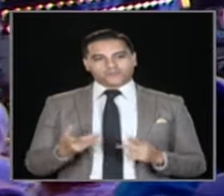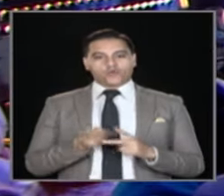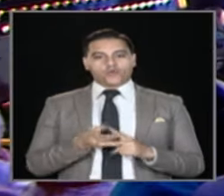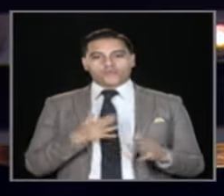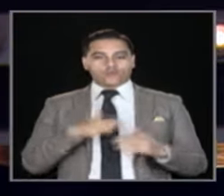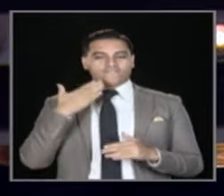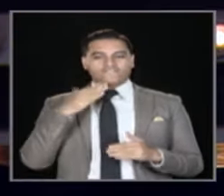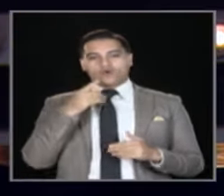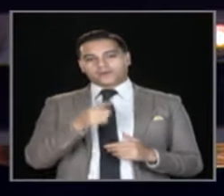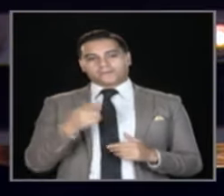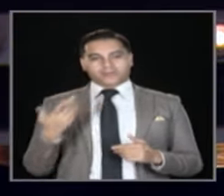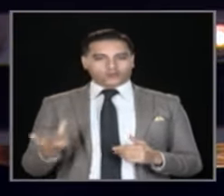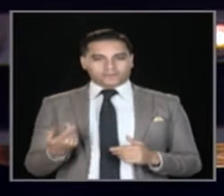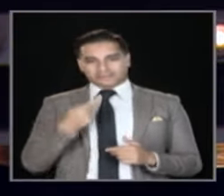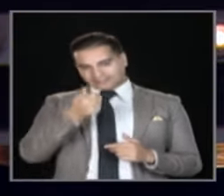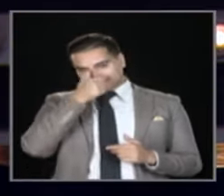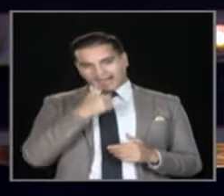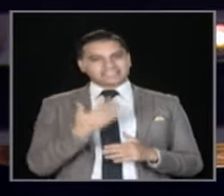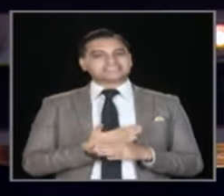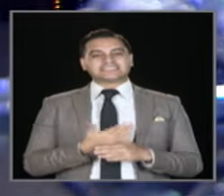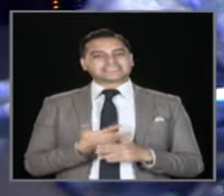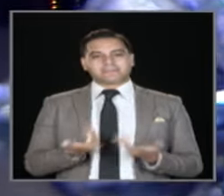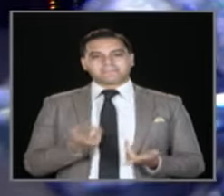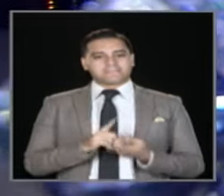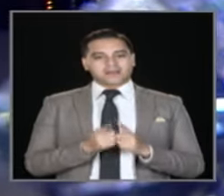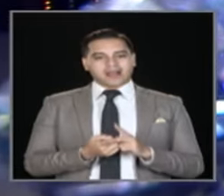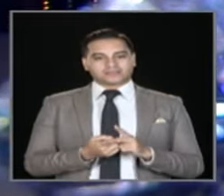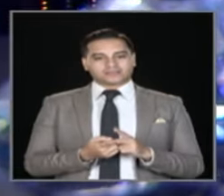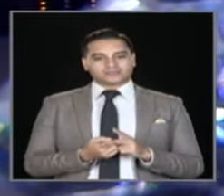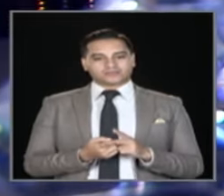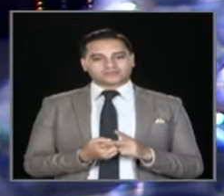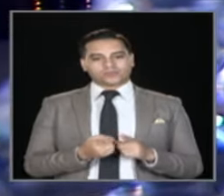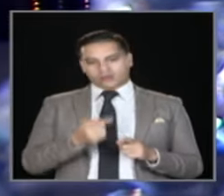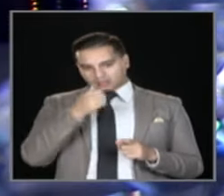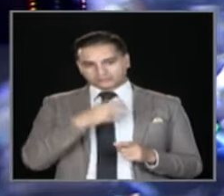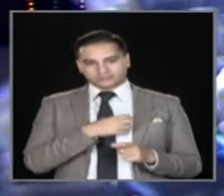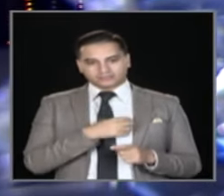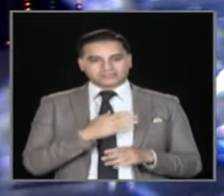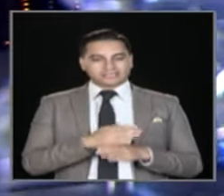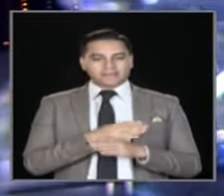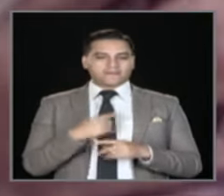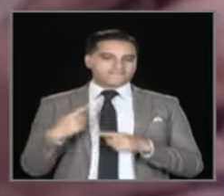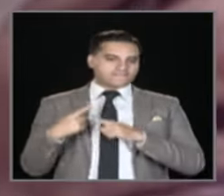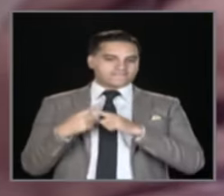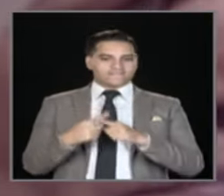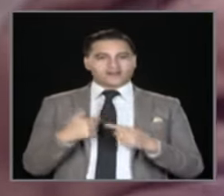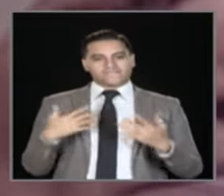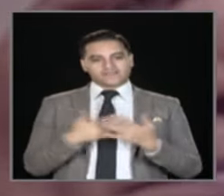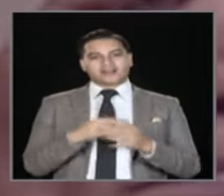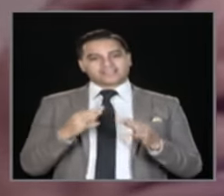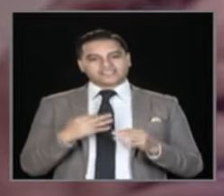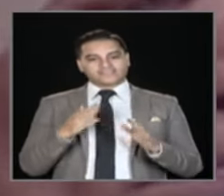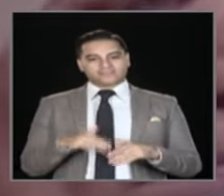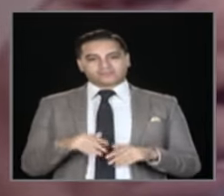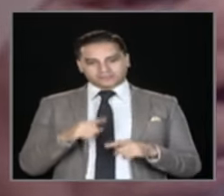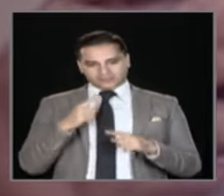الجمهور فخور بيكو، فانتوا زعلانين ليه؟ بالعكس والله ما اعتراض، هي بس ضغوط، ربنا يعلم، اكيد انا فرحانه جدا والله، بس